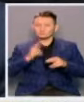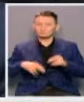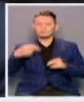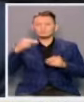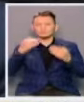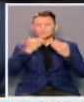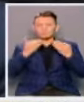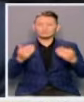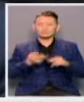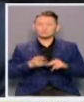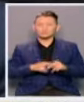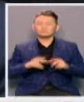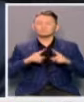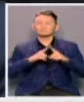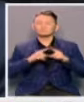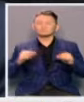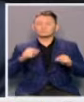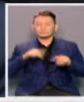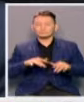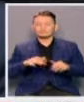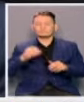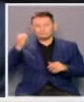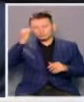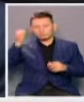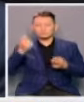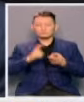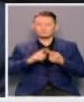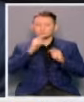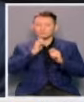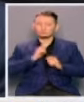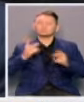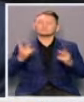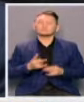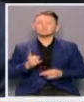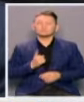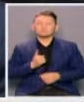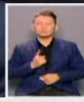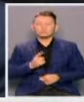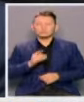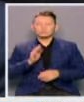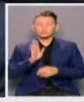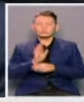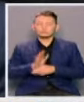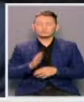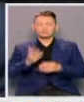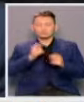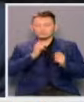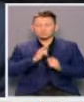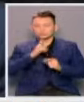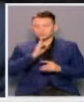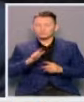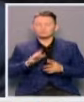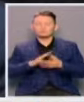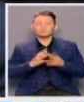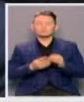оқытушылары мектепке бізге естелік ретінде сыйлық тапсырыңдар дегендей тапсырмалар береді, бермесе де сондай ниеттеріміз бар